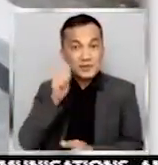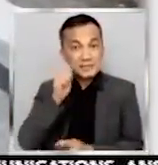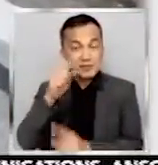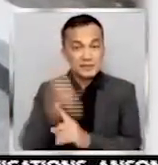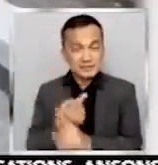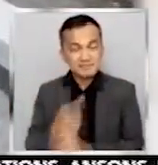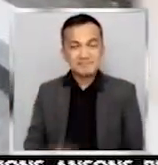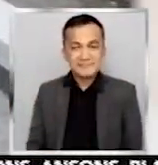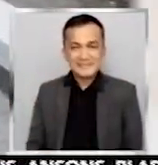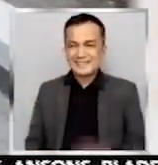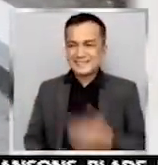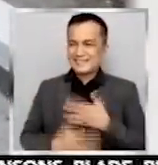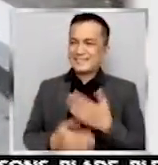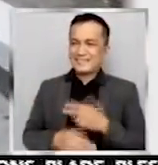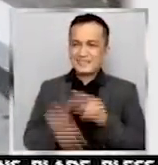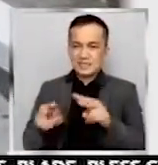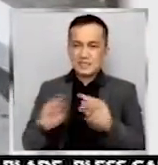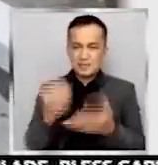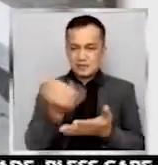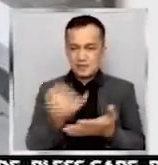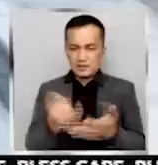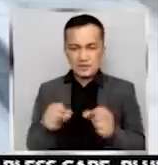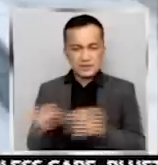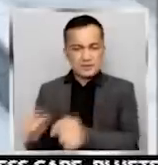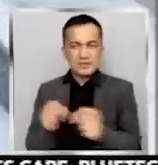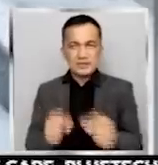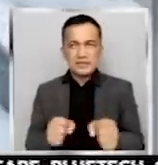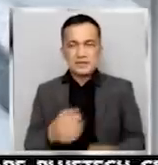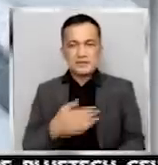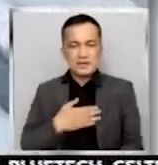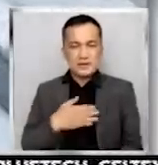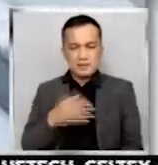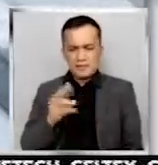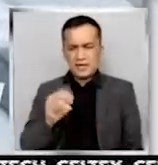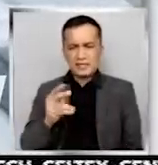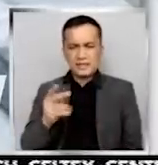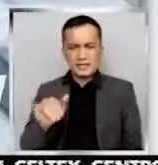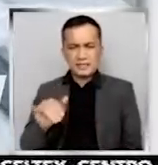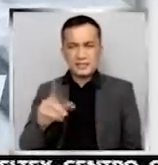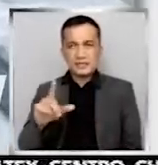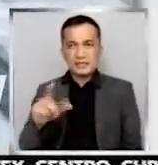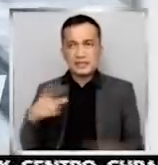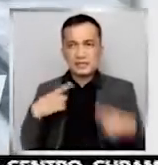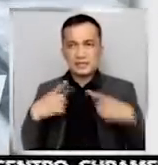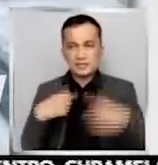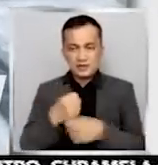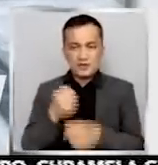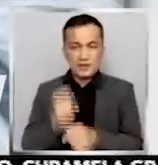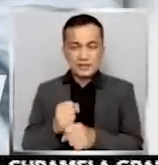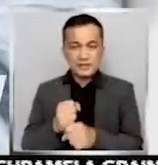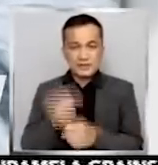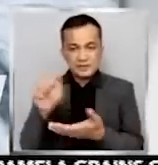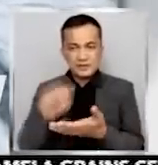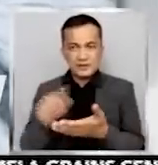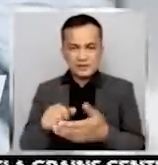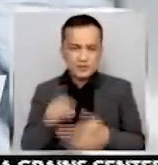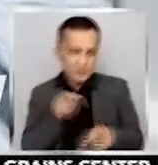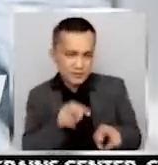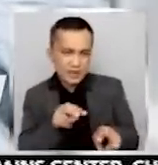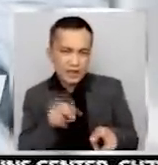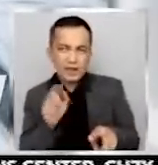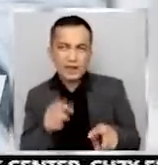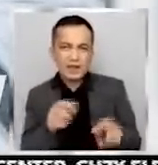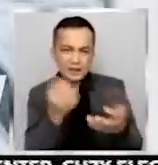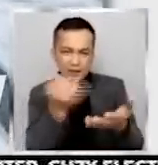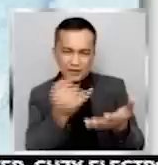Kinagiliwan din ang mga obra sa kalsada sa Mayhay, Laguna. Gawa po ng Baraho Artists ang optical illusion na treat na yan sa pamamagitan